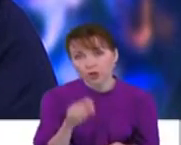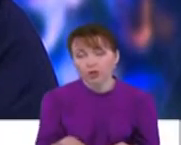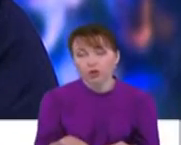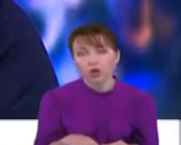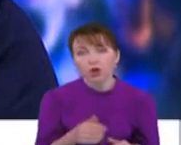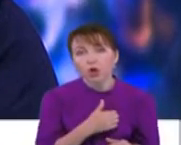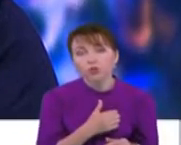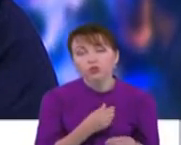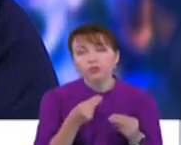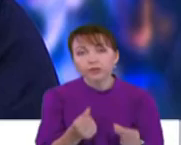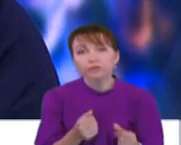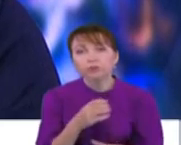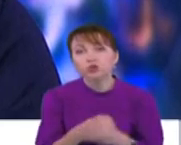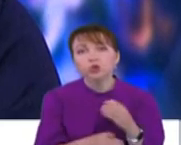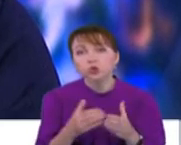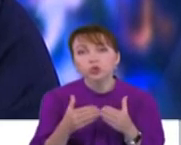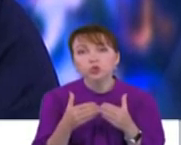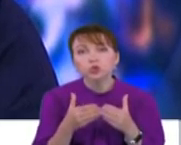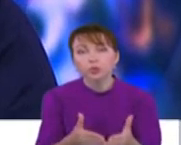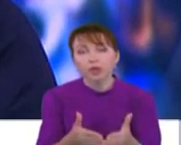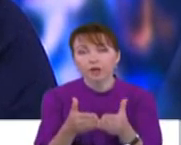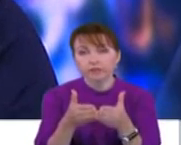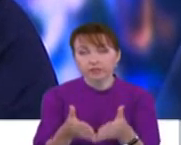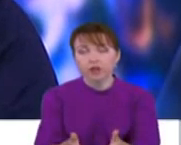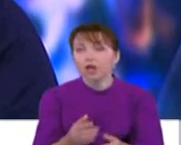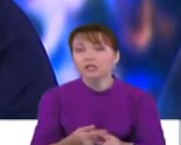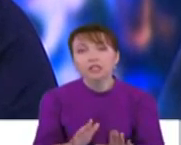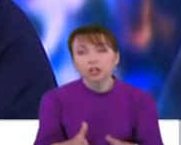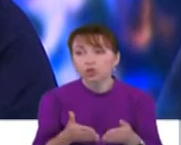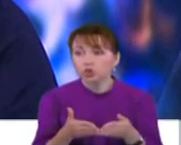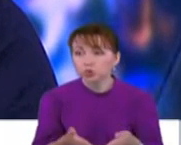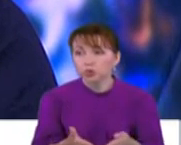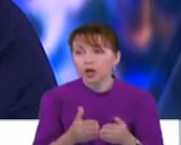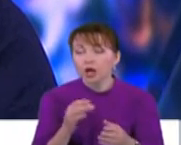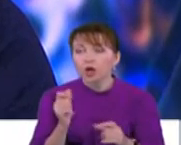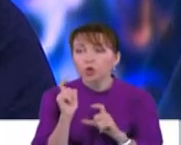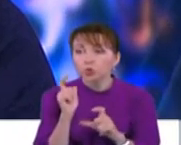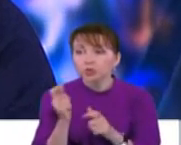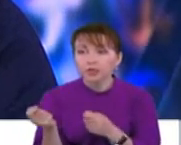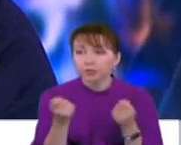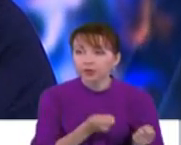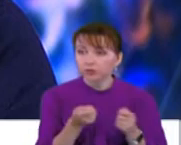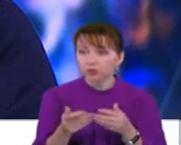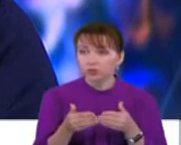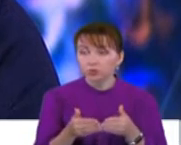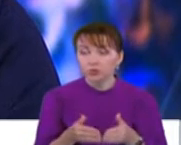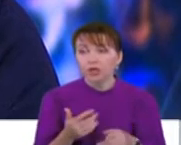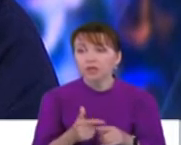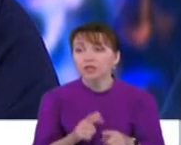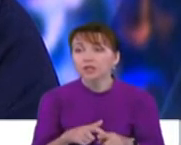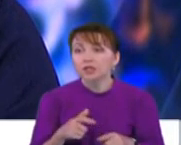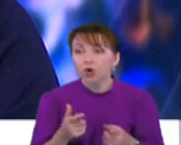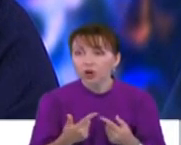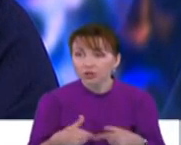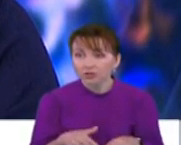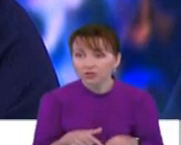на вплив на міжнародне судноплавство, а це не лише суда, це не лише грузи, які перевозять ці суда, це і судновласники. Пане Ігорю, а це